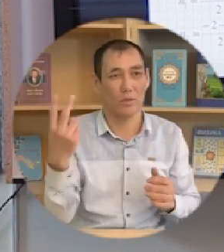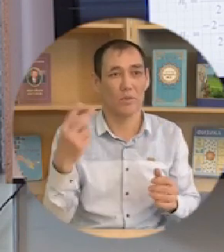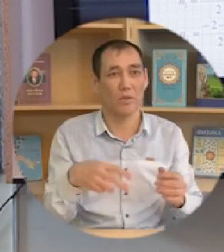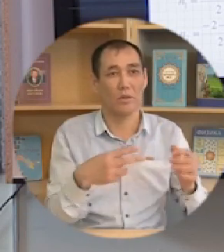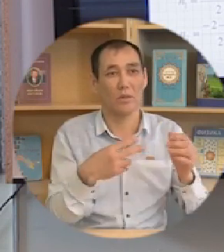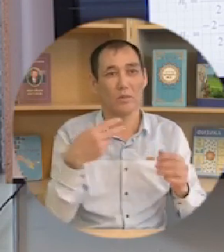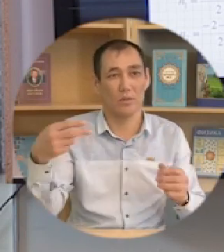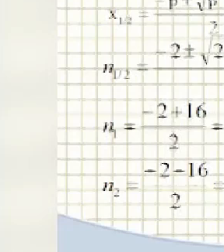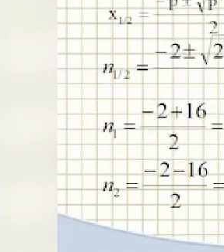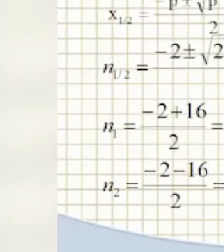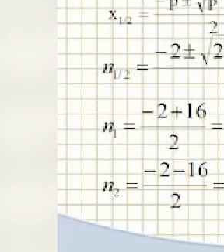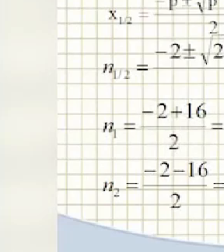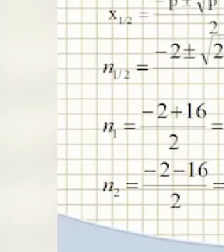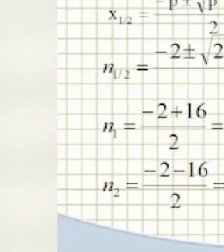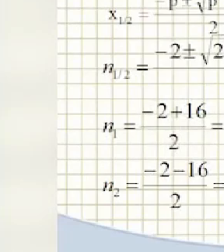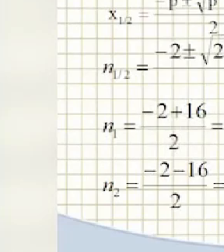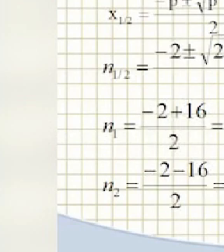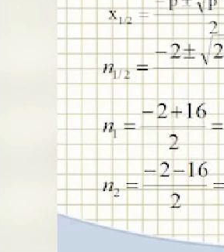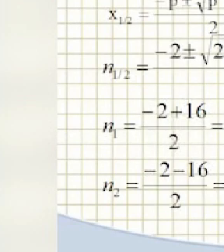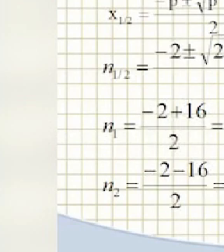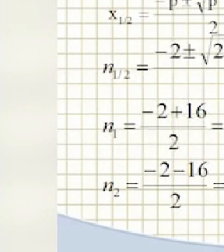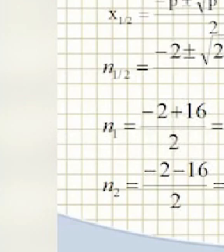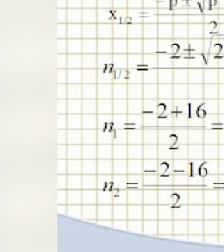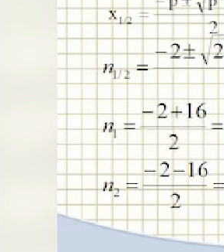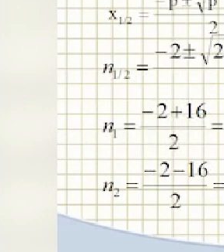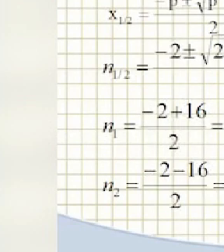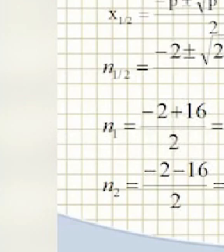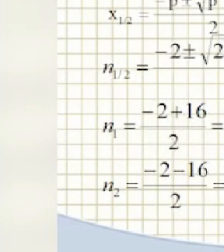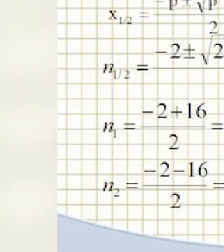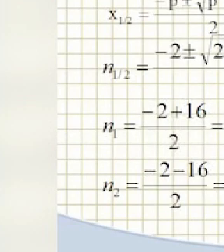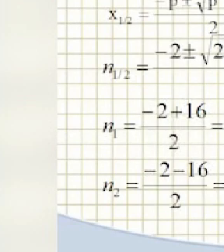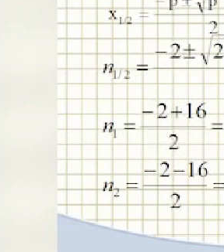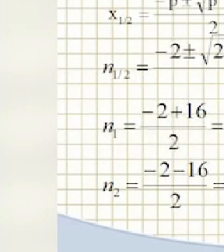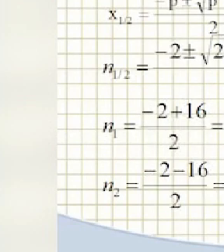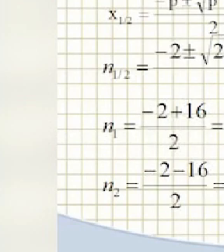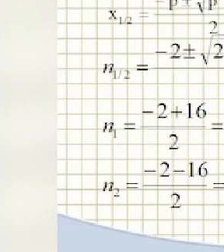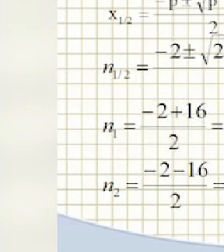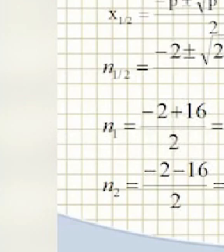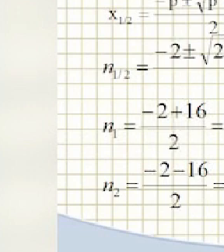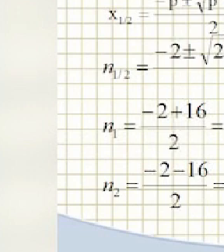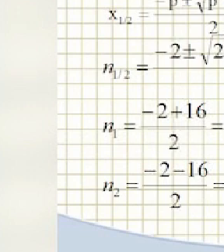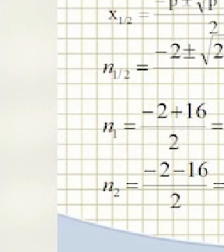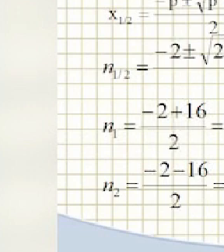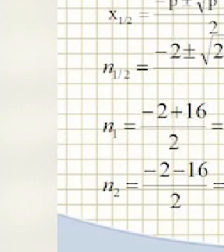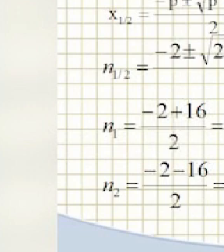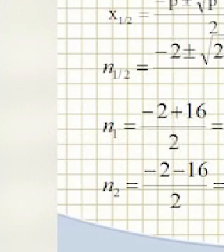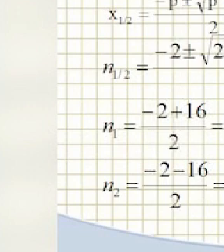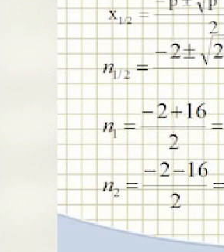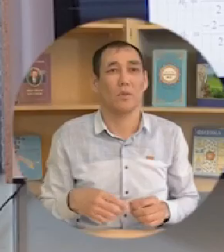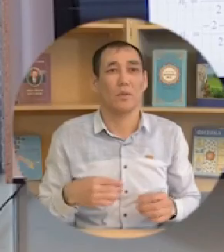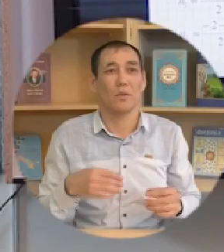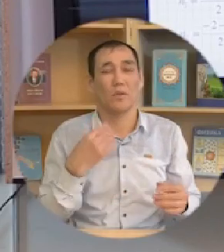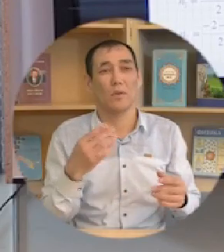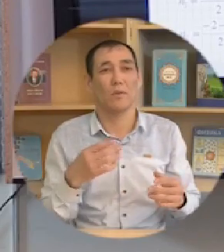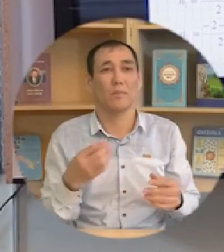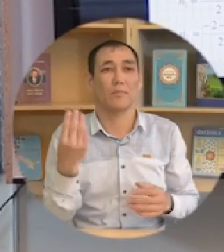2, тең, минус 18 бөлінген 2, тең, минус 9. Мәселеміз